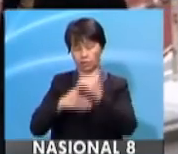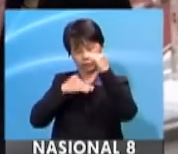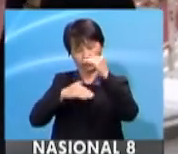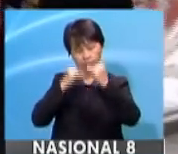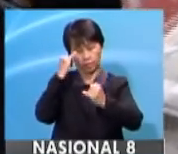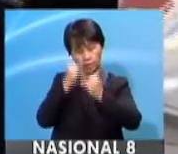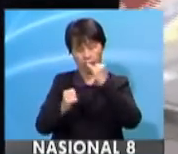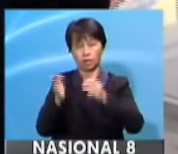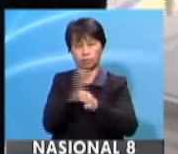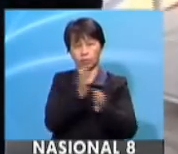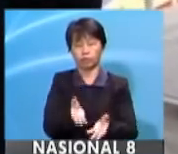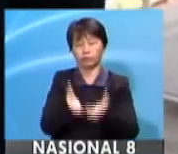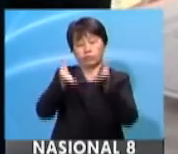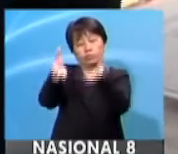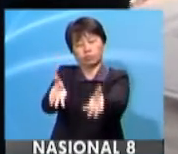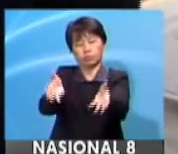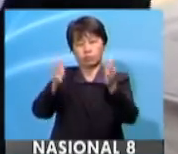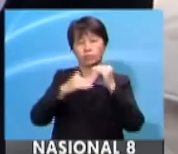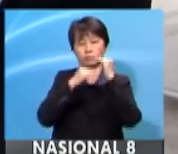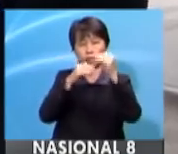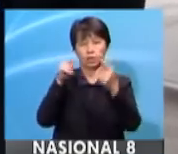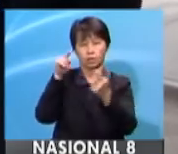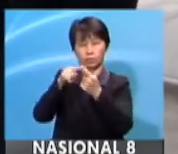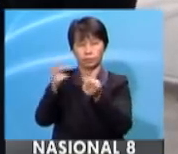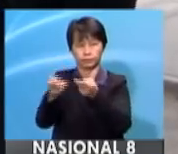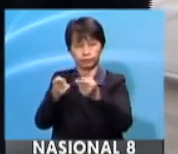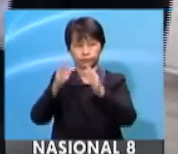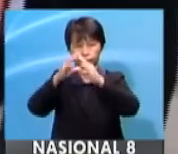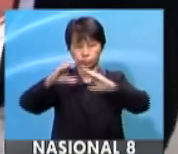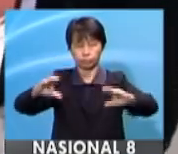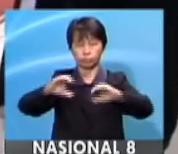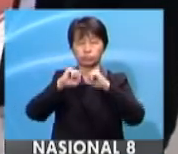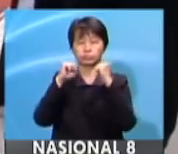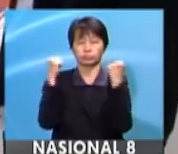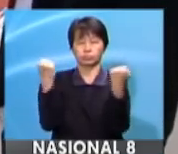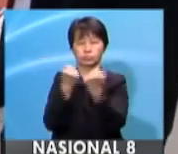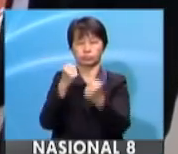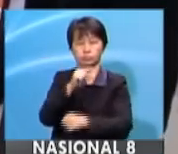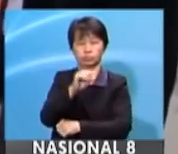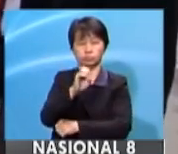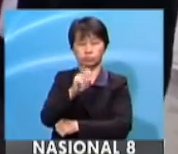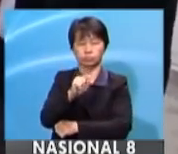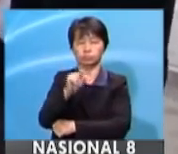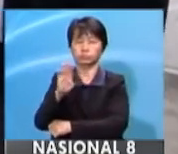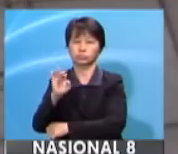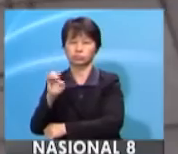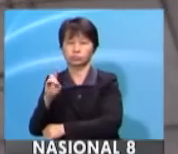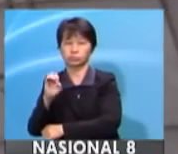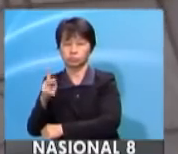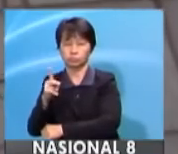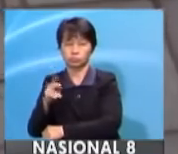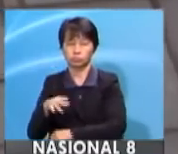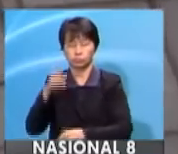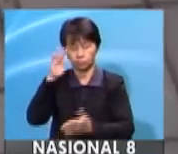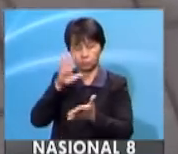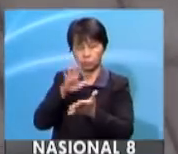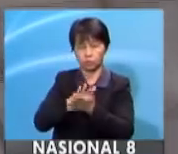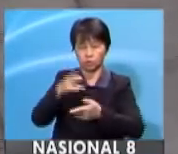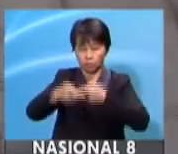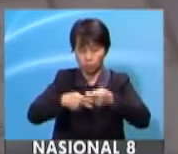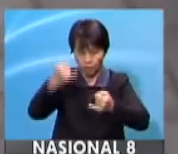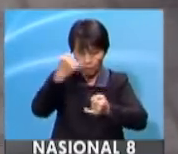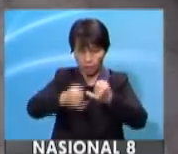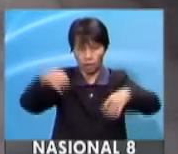akhir sebelum penyerahan secara berperingkat kepada pihak pengurusan Kompleks stadium Negeri Gong badak beliau yakin proses terakhir pemasangan